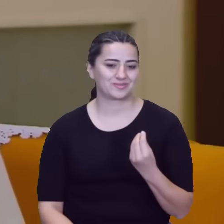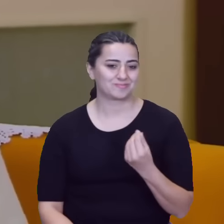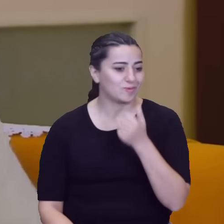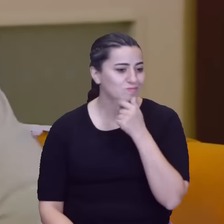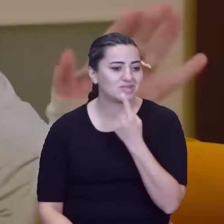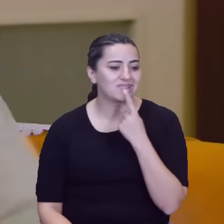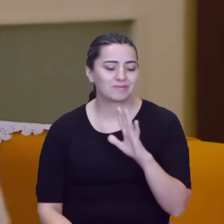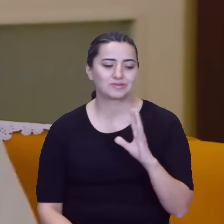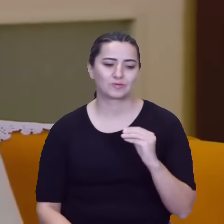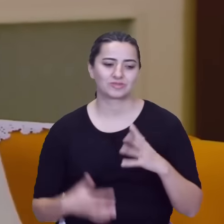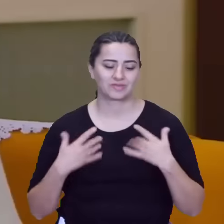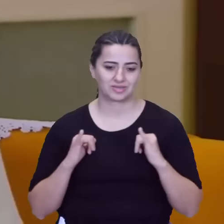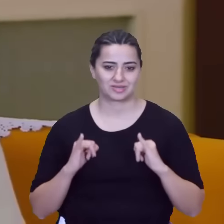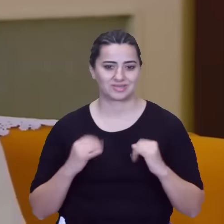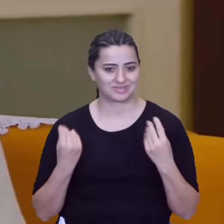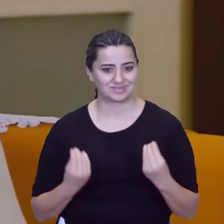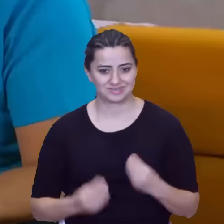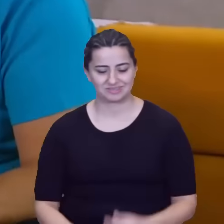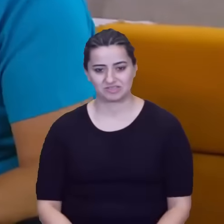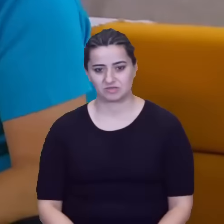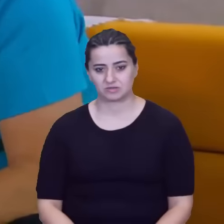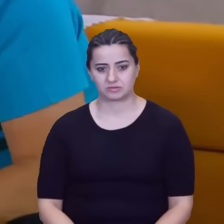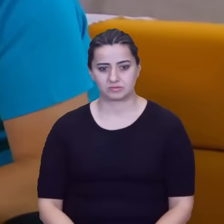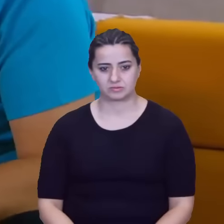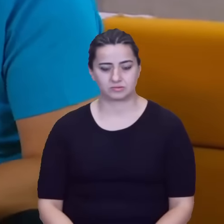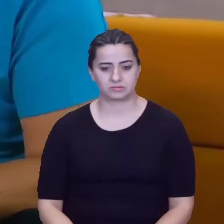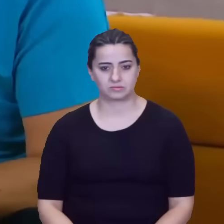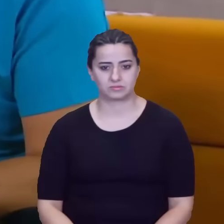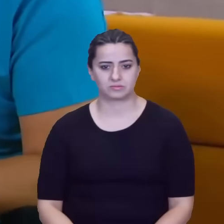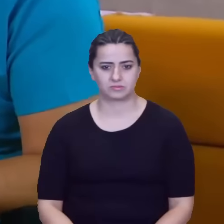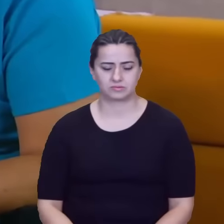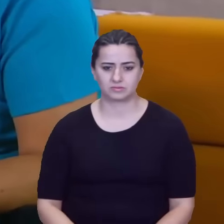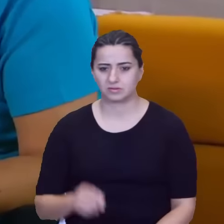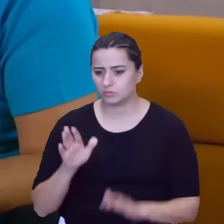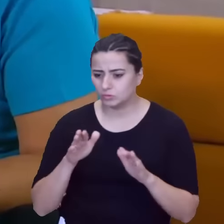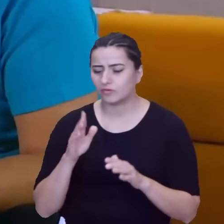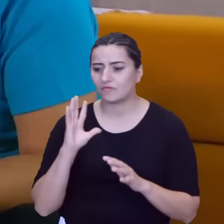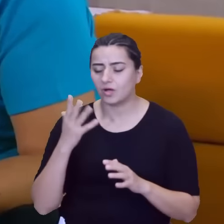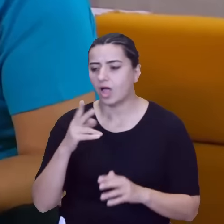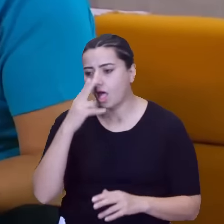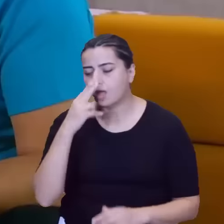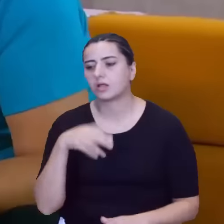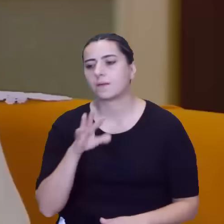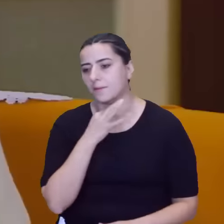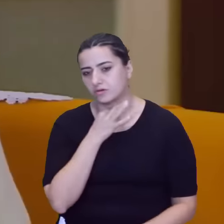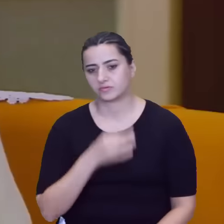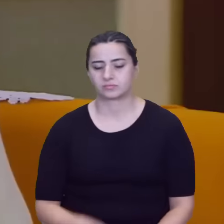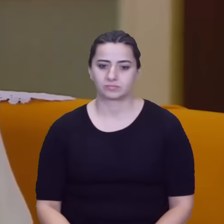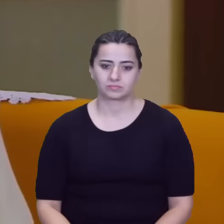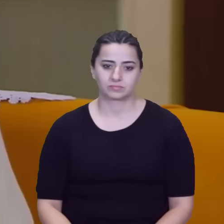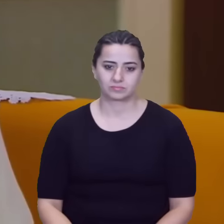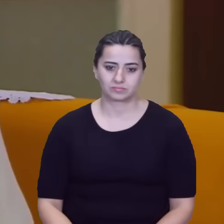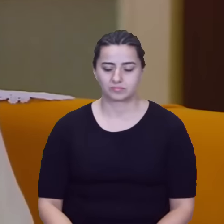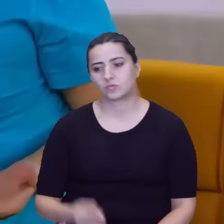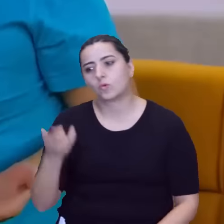bir şey demedi ya. O kadar sevindim ki. Çok iyi oldu değil mi? Ya anne, bir kuşa da bu kadar bel bağlamayalım değil mi? Yani